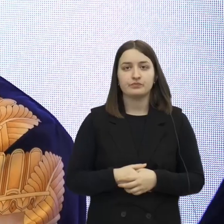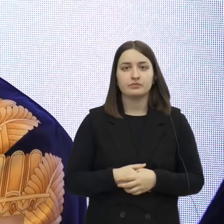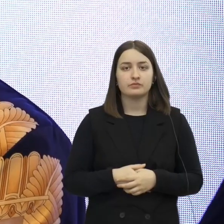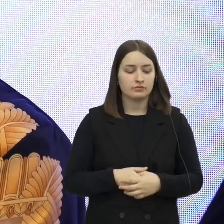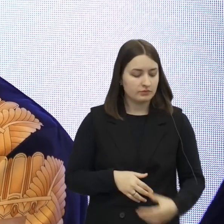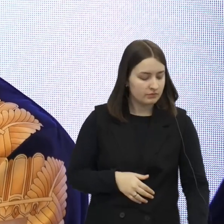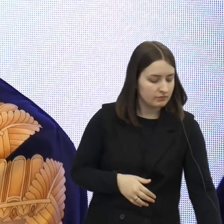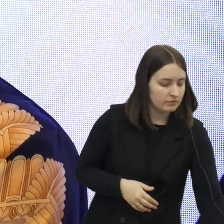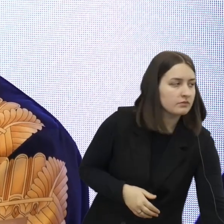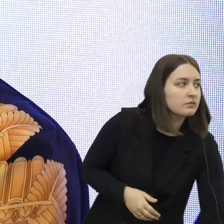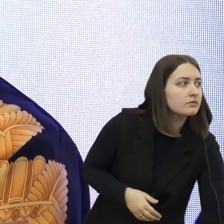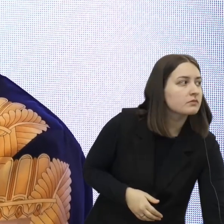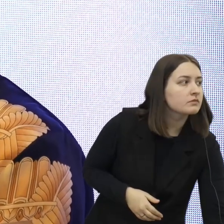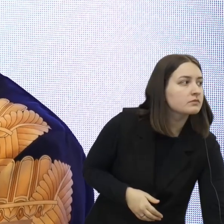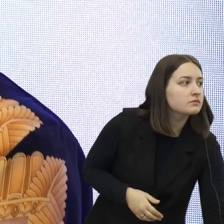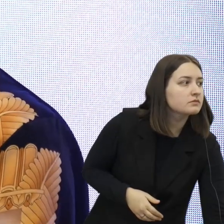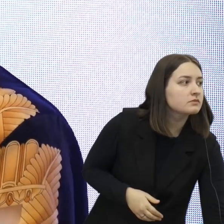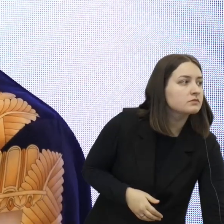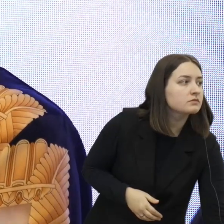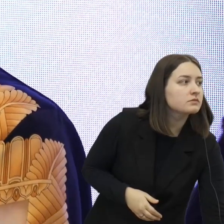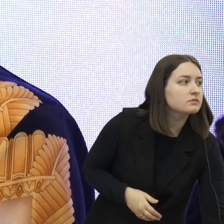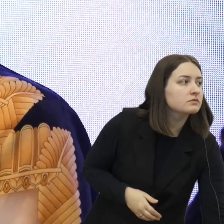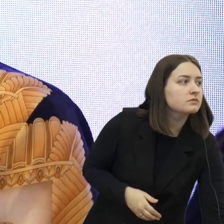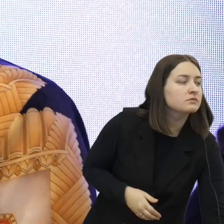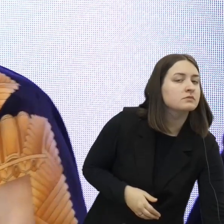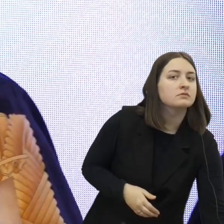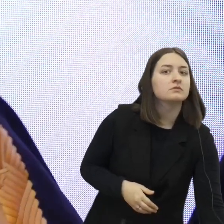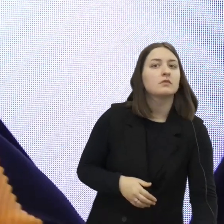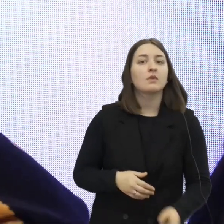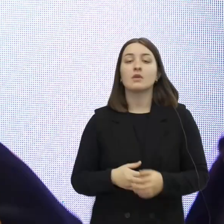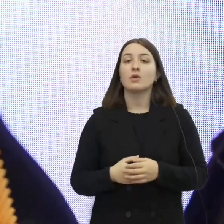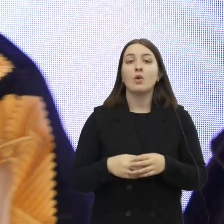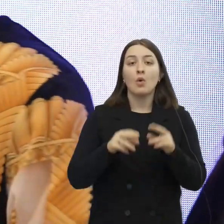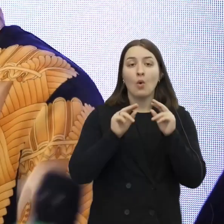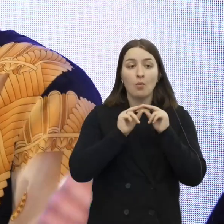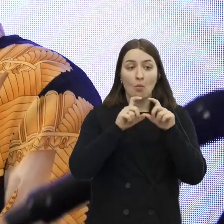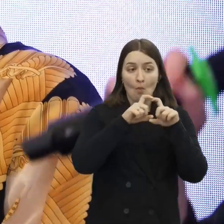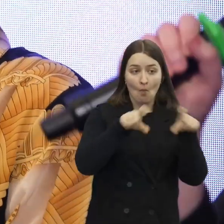and the teacher whether they include it or not. It has to be included.